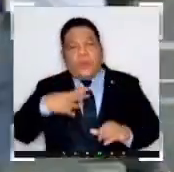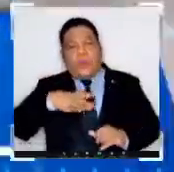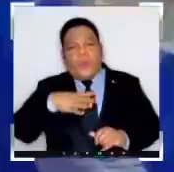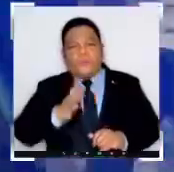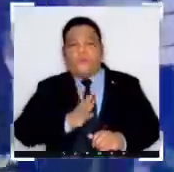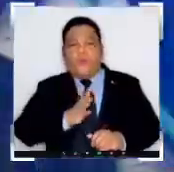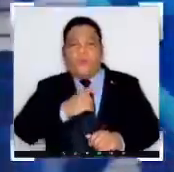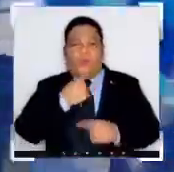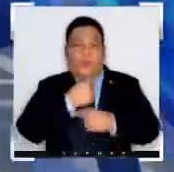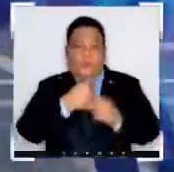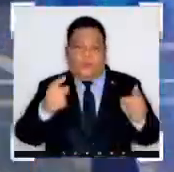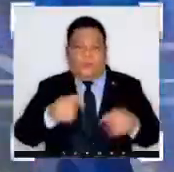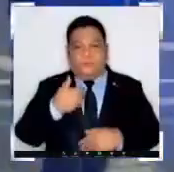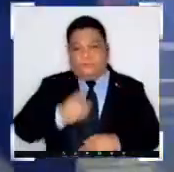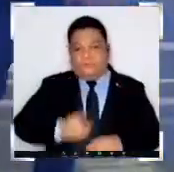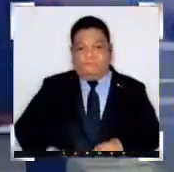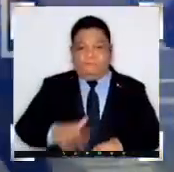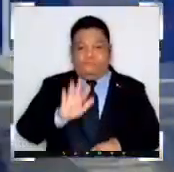Katibayan, ang inyong saksi.